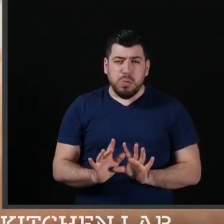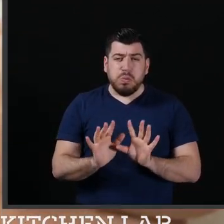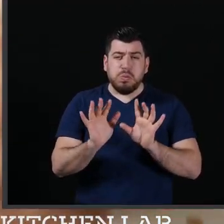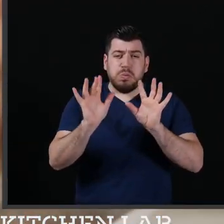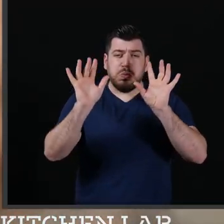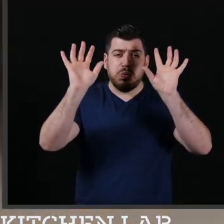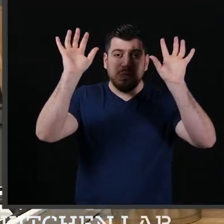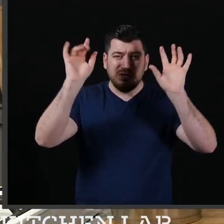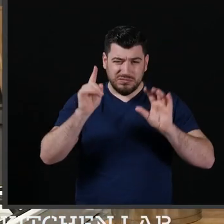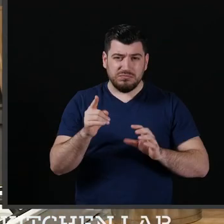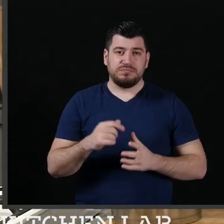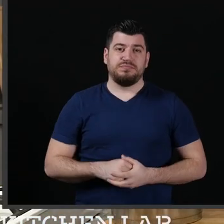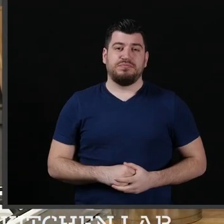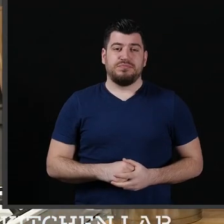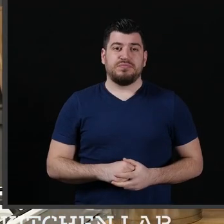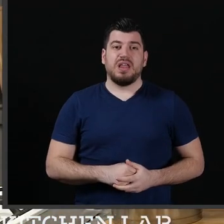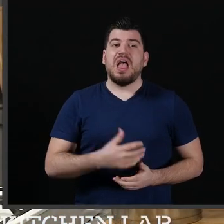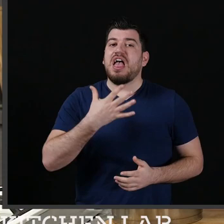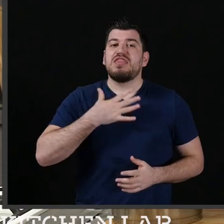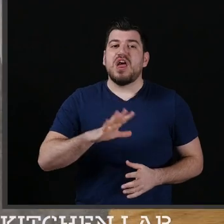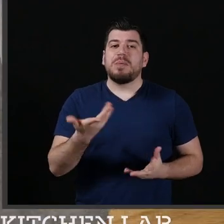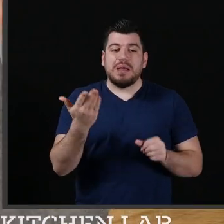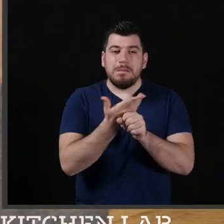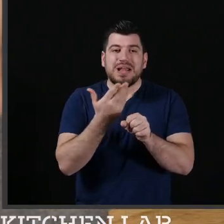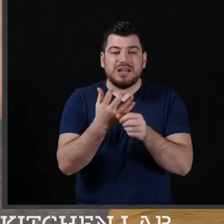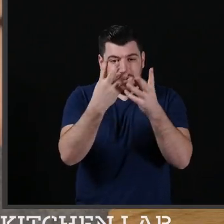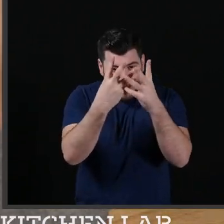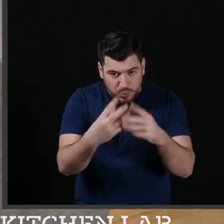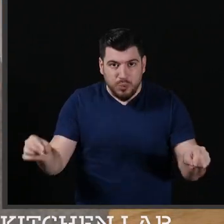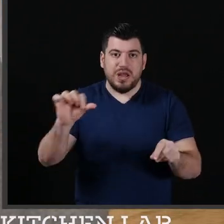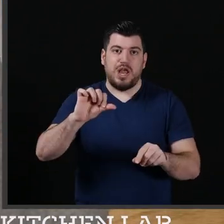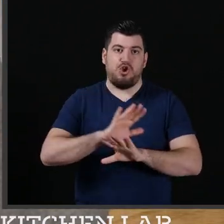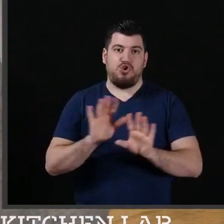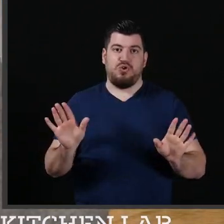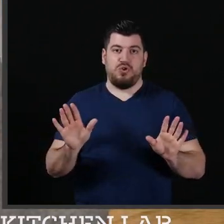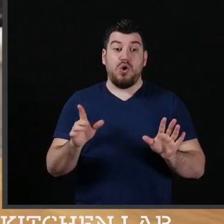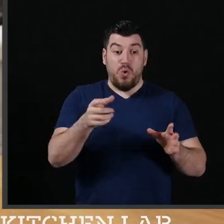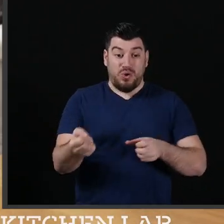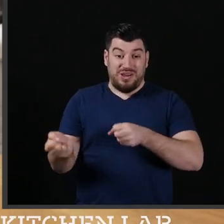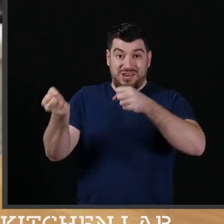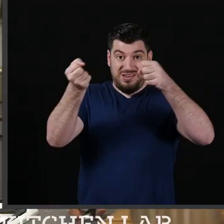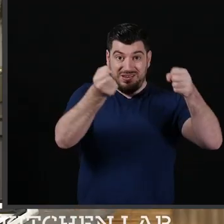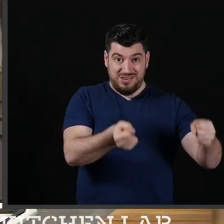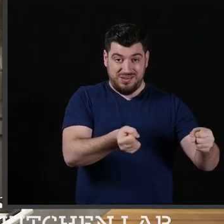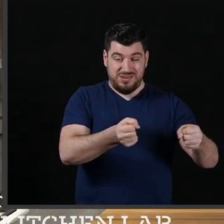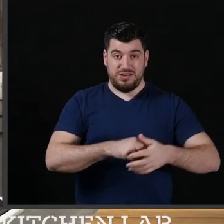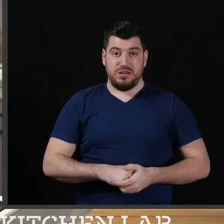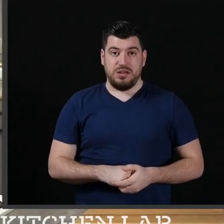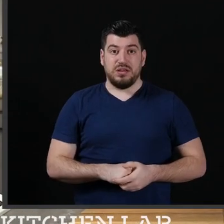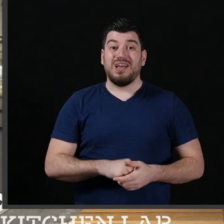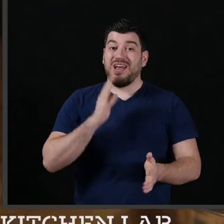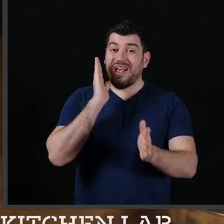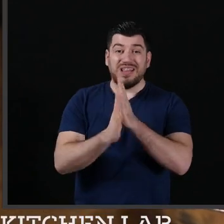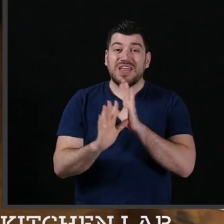Βλέπετε. Θέλουμε να αφυδατωθούν οι πατάτες. Οπότε, με το που τις ρίξω μέσα στο σουρωτήρι, βγάζω τα